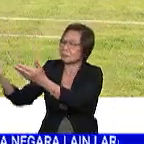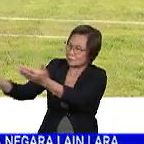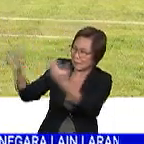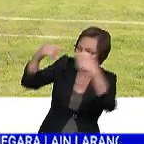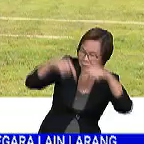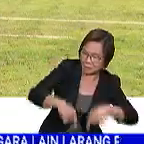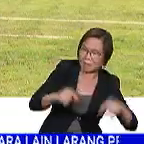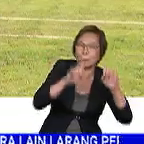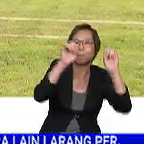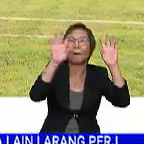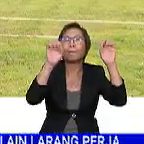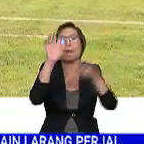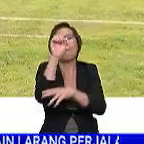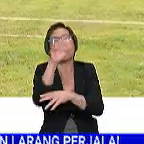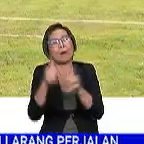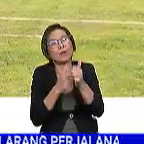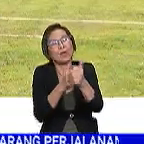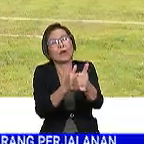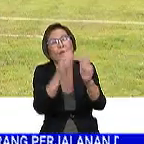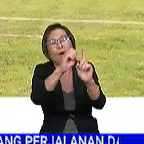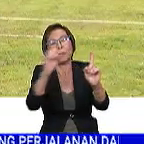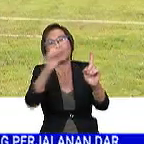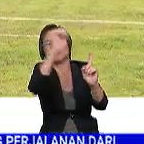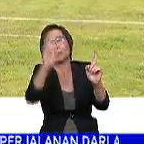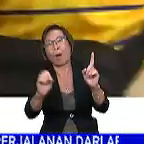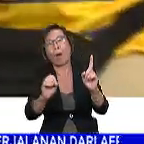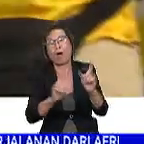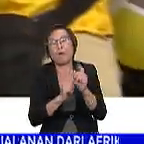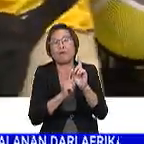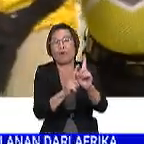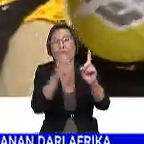Kita berpesta dalam keadaan mematuhi sepenuhnya SOP yang ada.